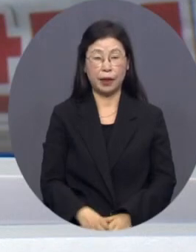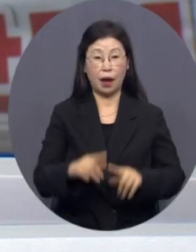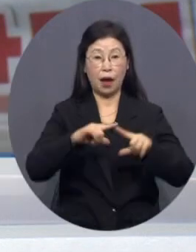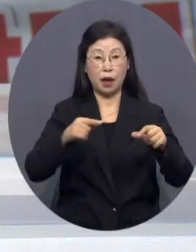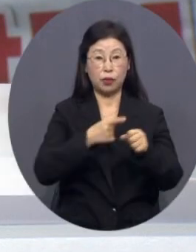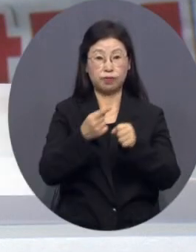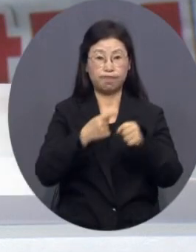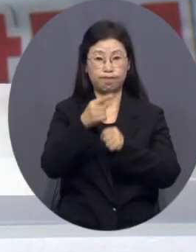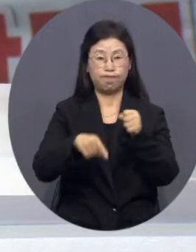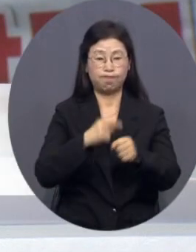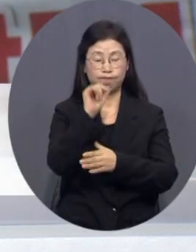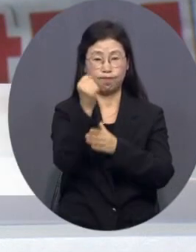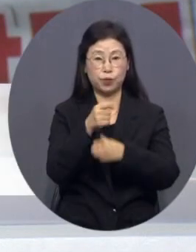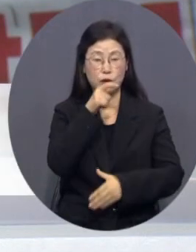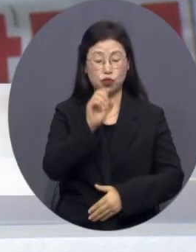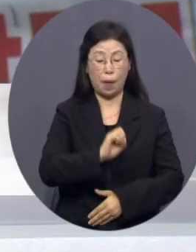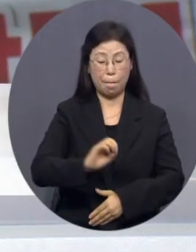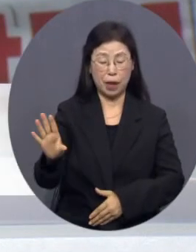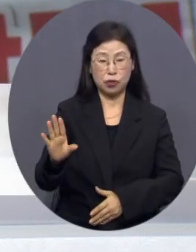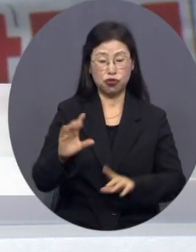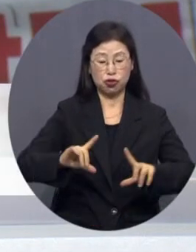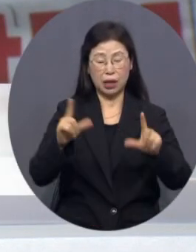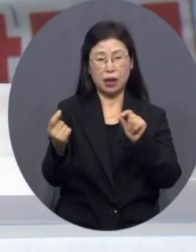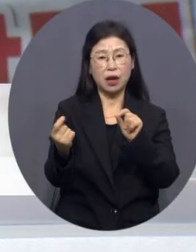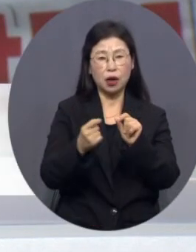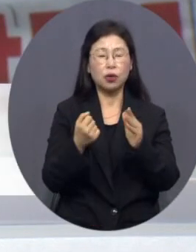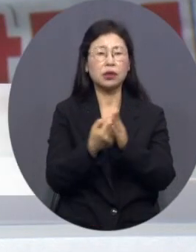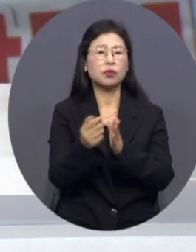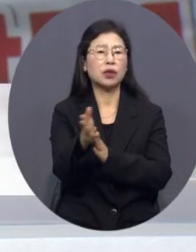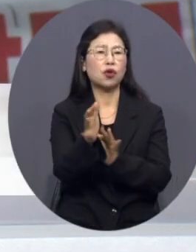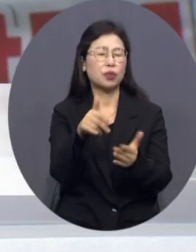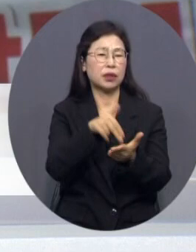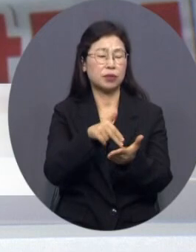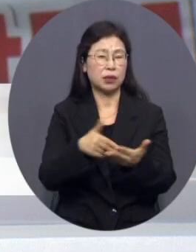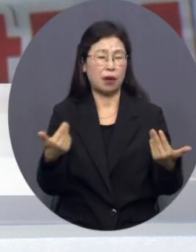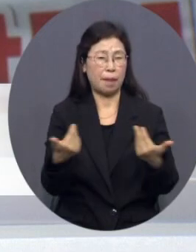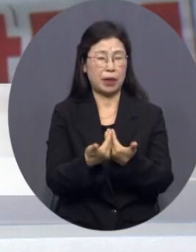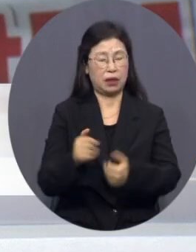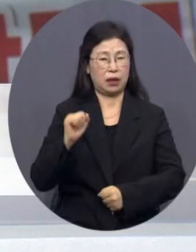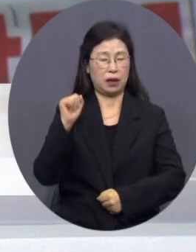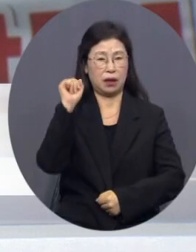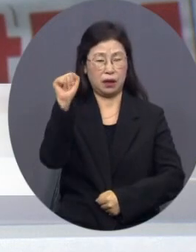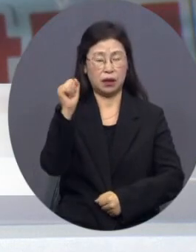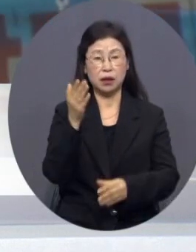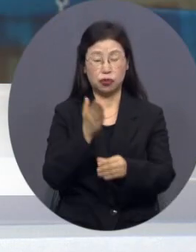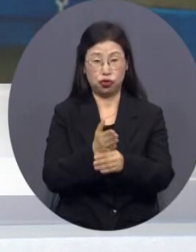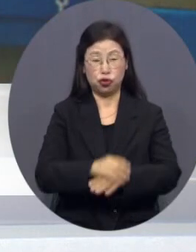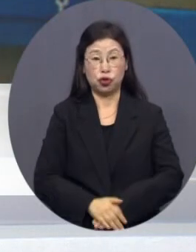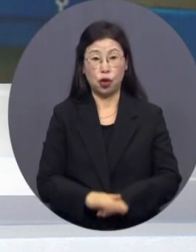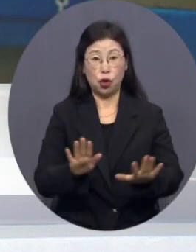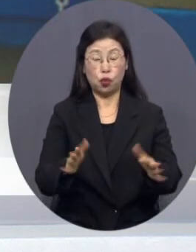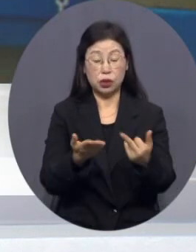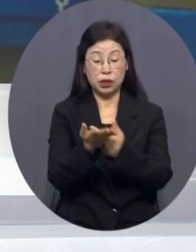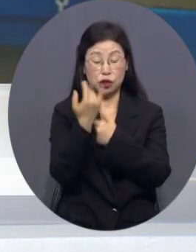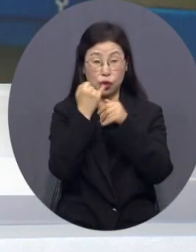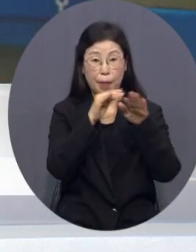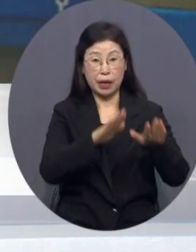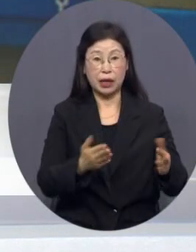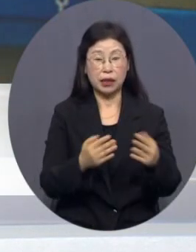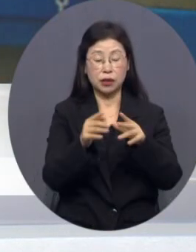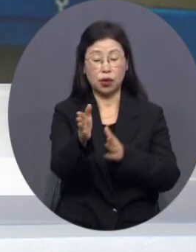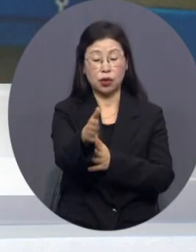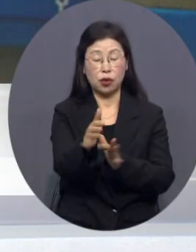일본의 후쿠시마 원전 오염수 방류가 임박하면서 우리 어민들의 항의도 거세지고 있는데요. 오늘 제주 앞바다에선